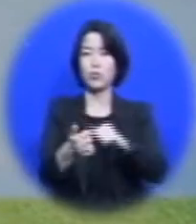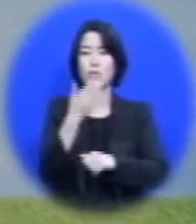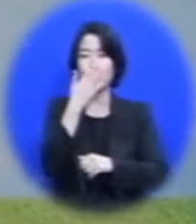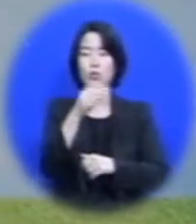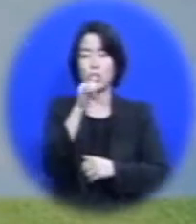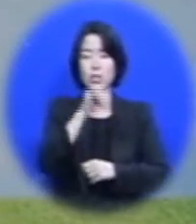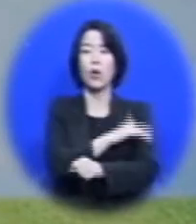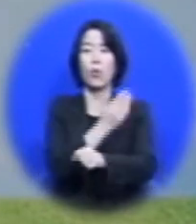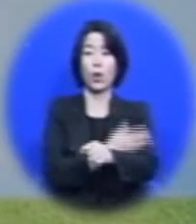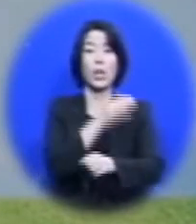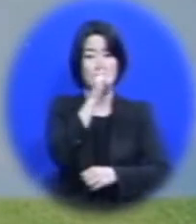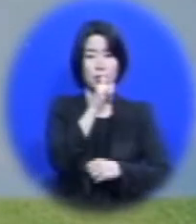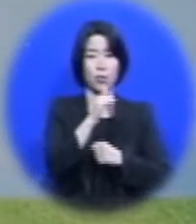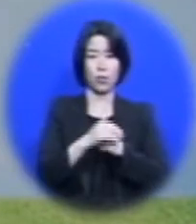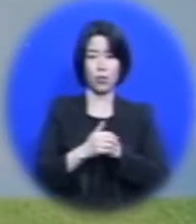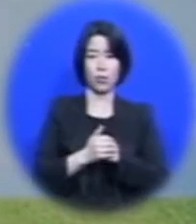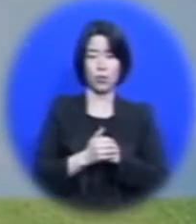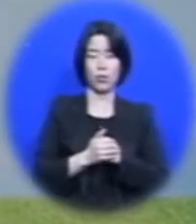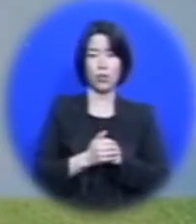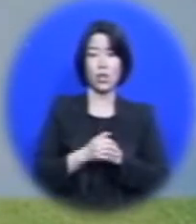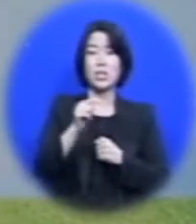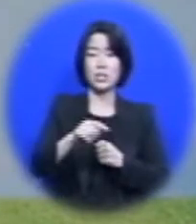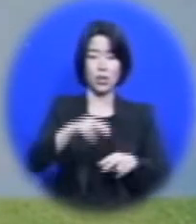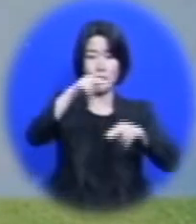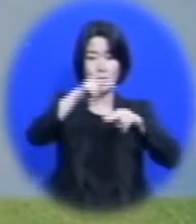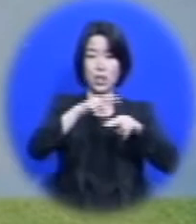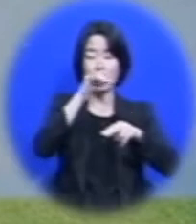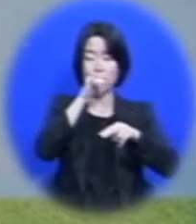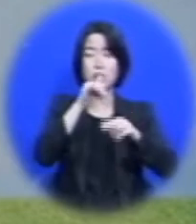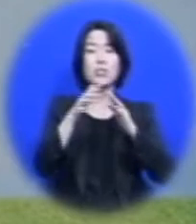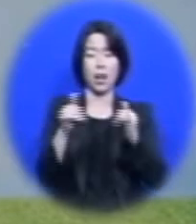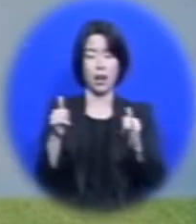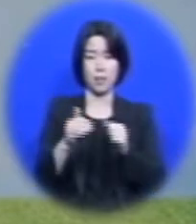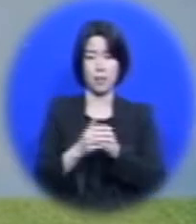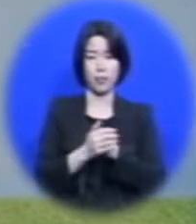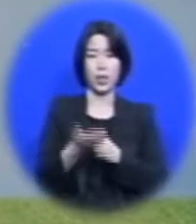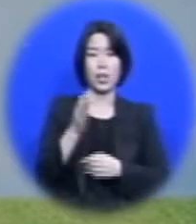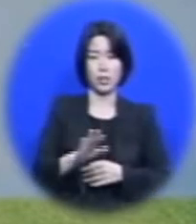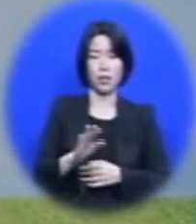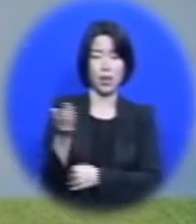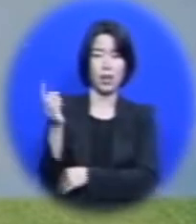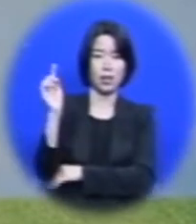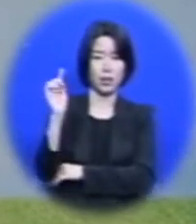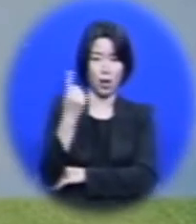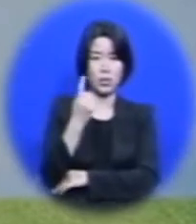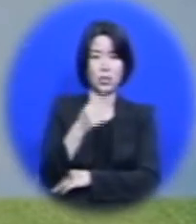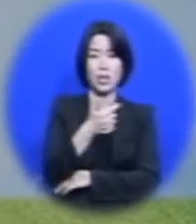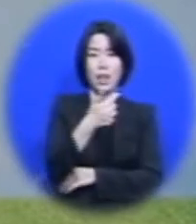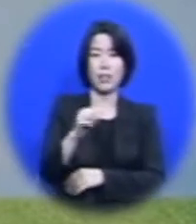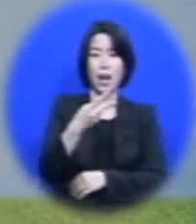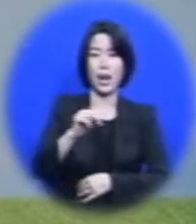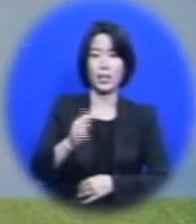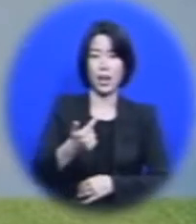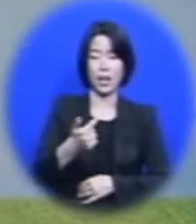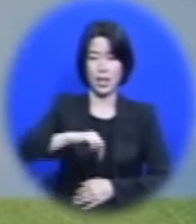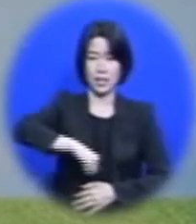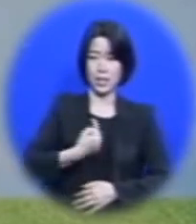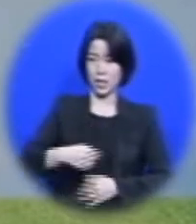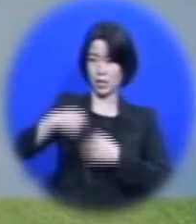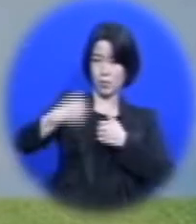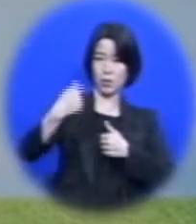그런 권한이 있습니다. 그런 지위에 있는 사람입니다. 그런데 다윗은 나단이 자기에게